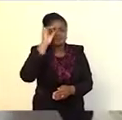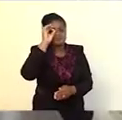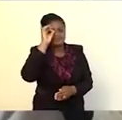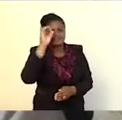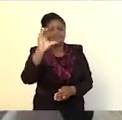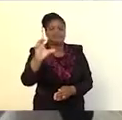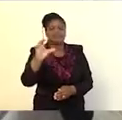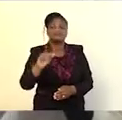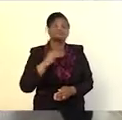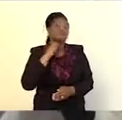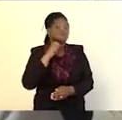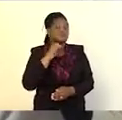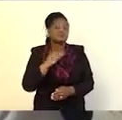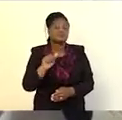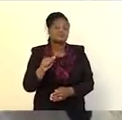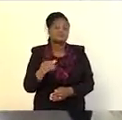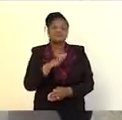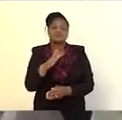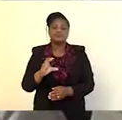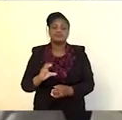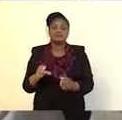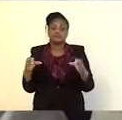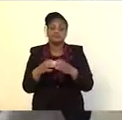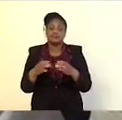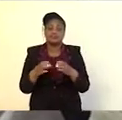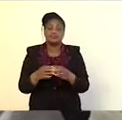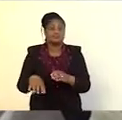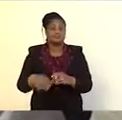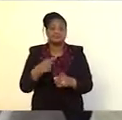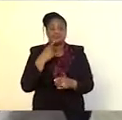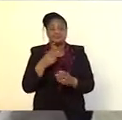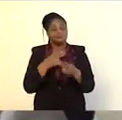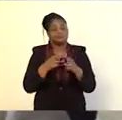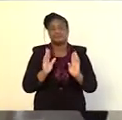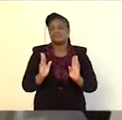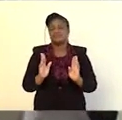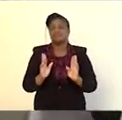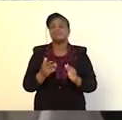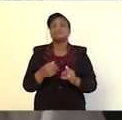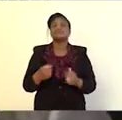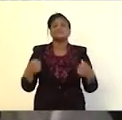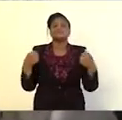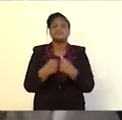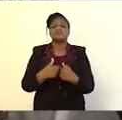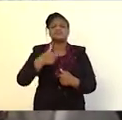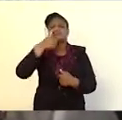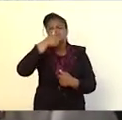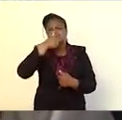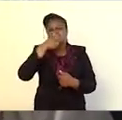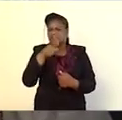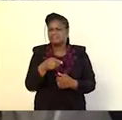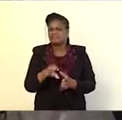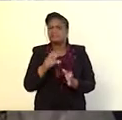kwa dipane mamwe makambani. Hatikwanisi zvedu kutaura nemazita. Ndizvozvo. Ane tsaona dzakanga dzanyanya zvokuti